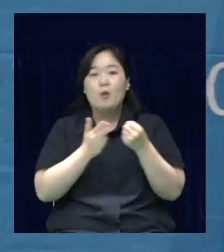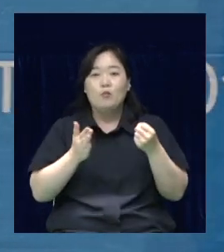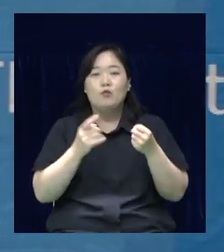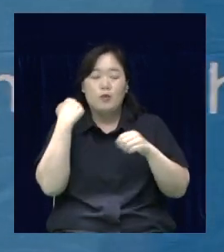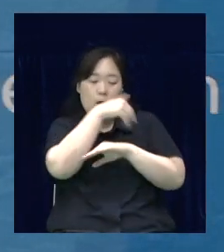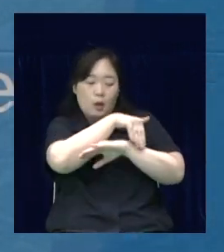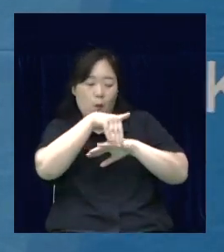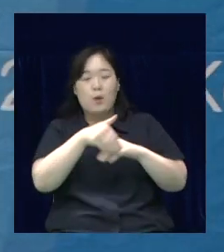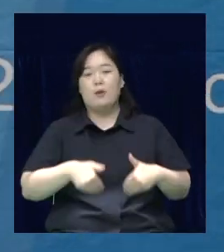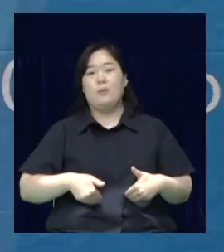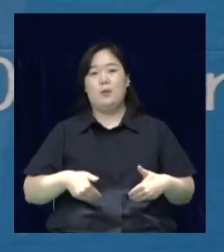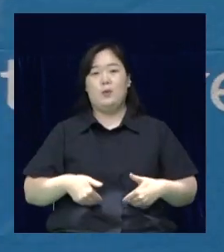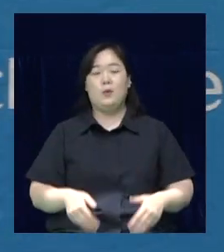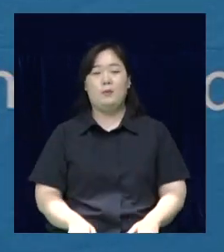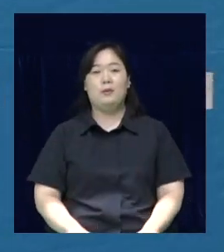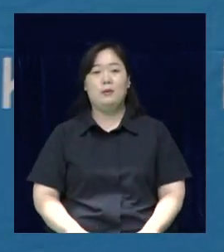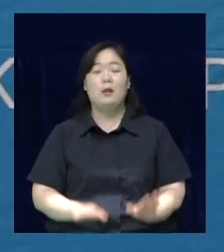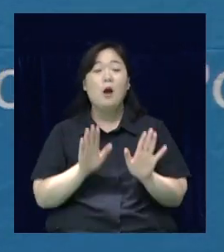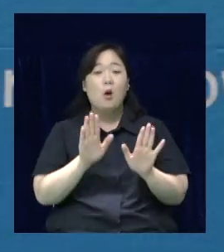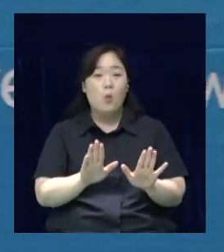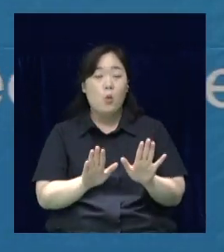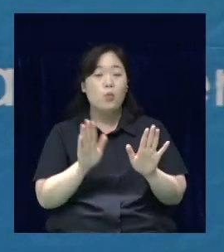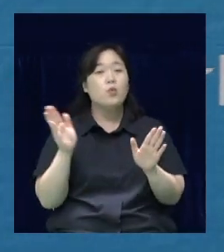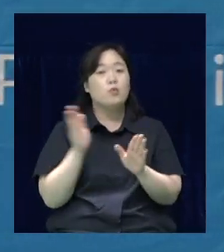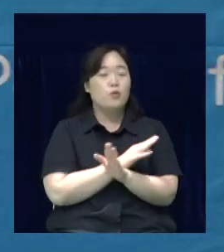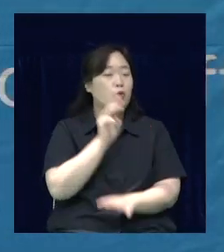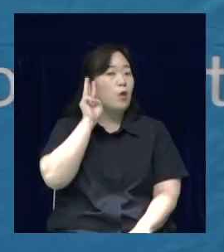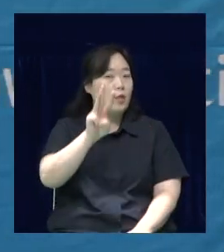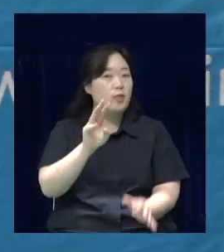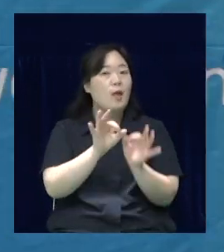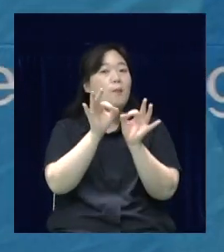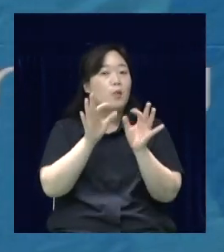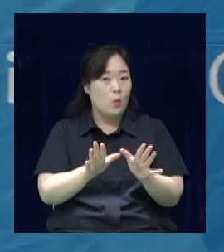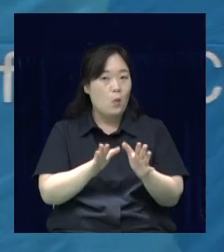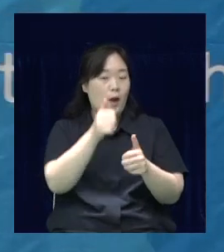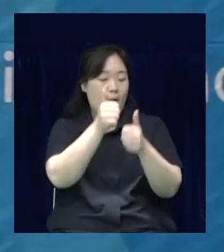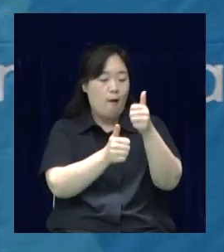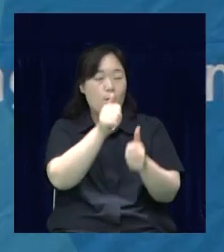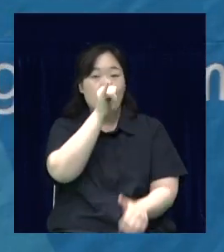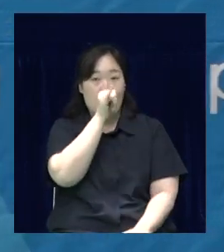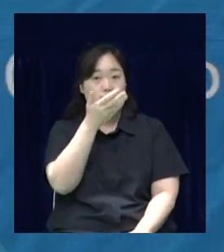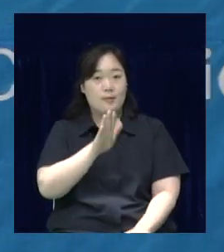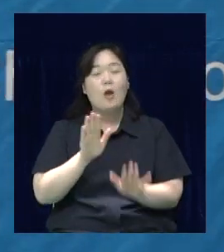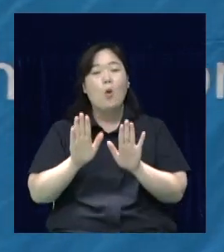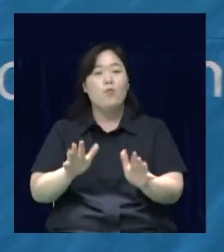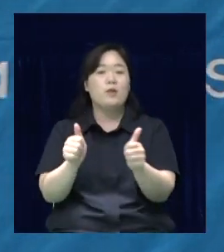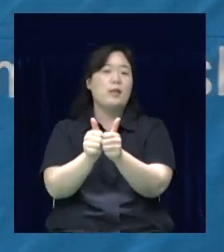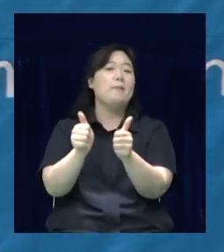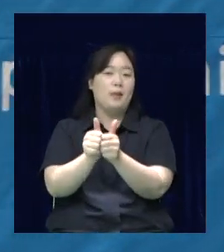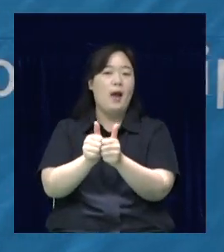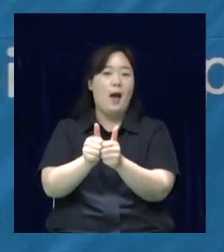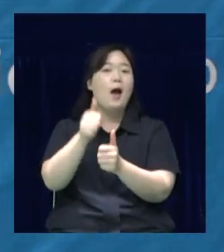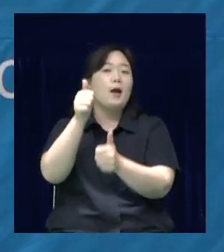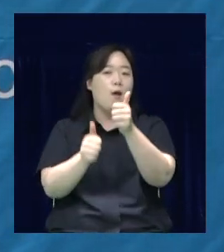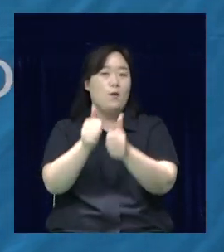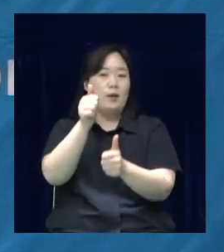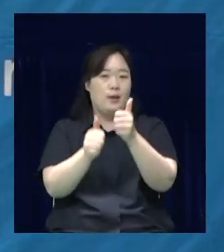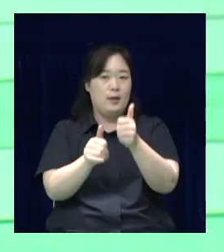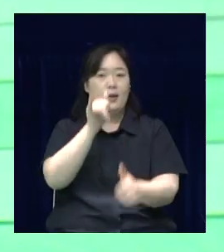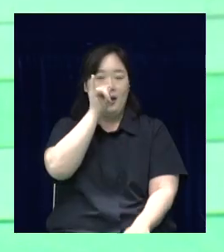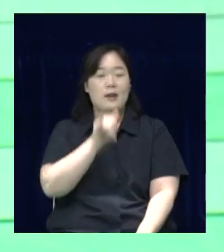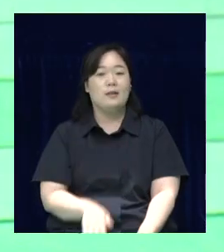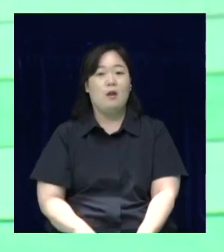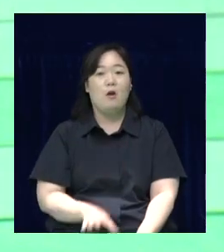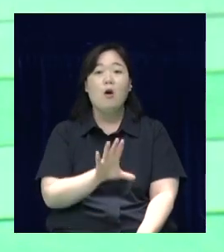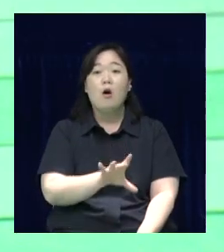중요하다고 생각됩니다. 그렇습니다. 오늘부터 이제 3일간 경기가 펼쳐지게 되는데 오늘 남자부 경기가 또 예정이 되어 있습니다.